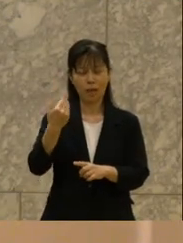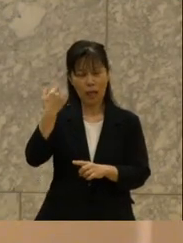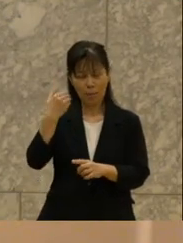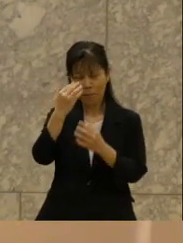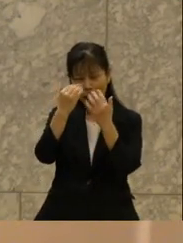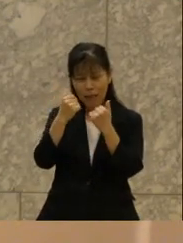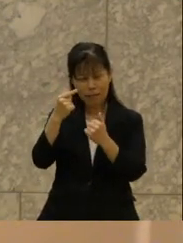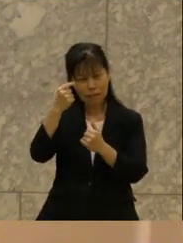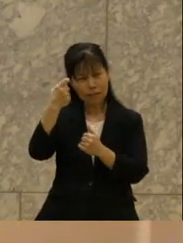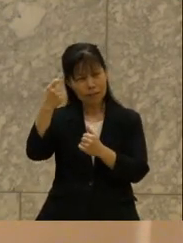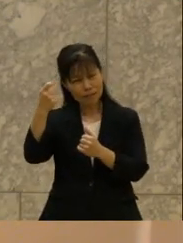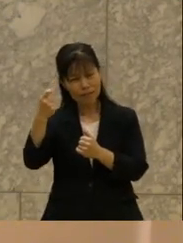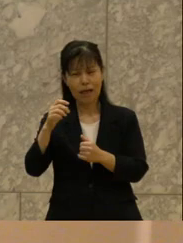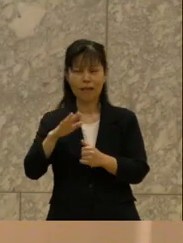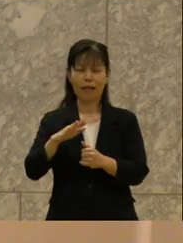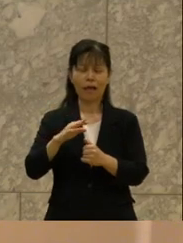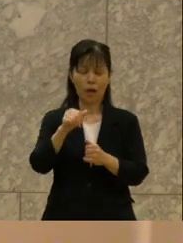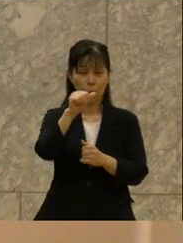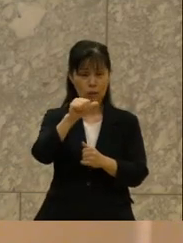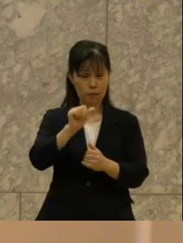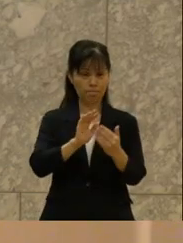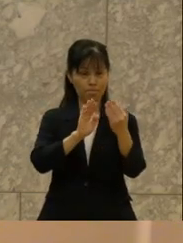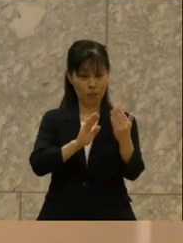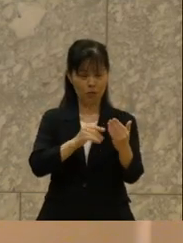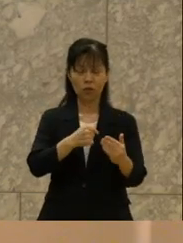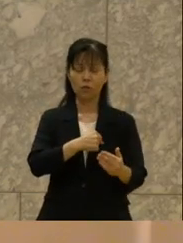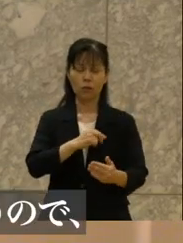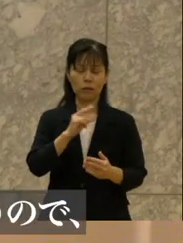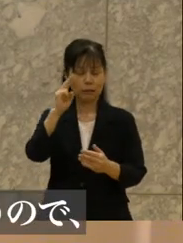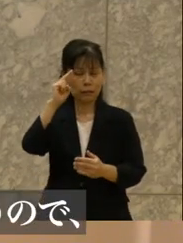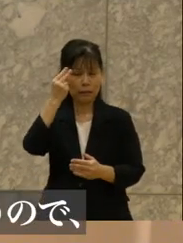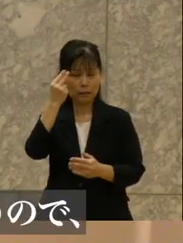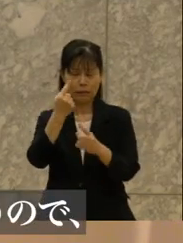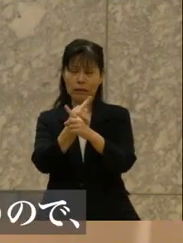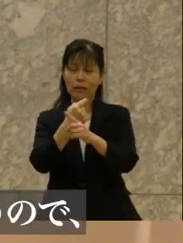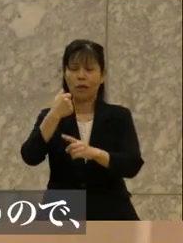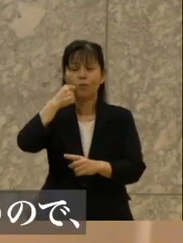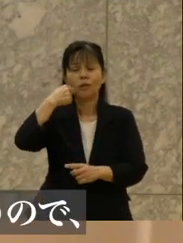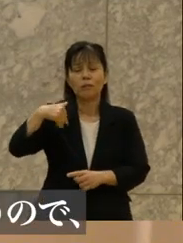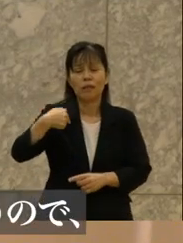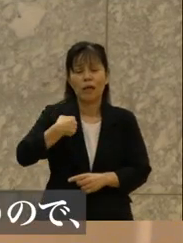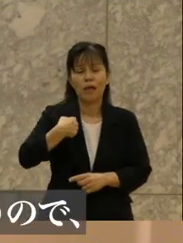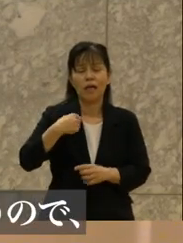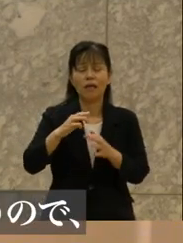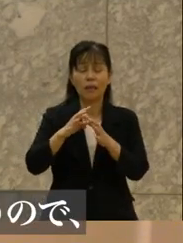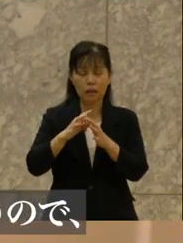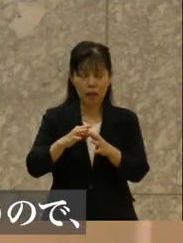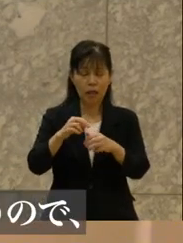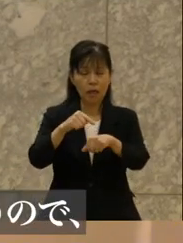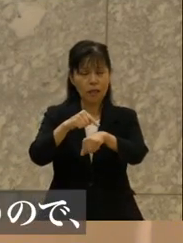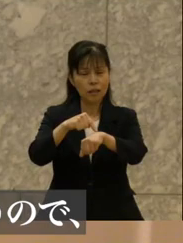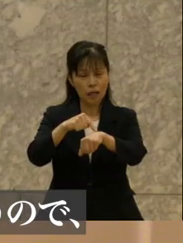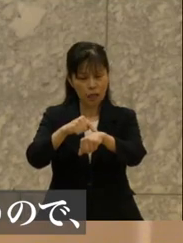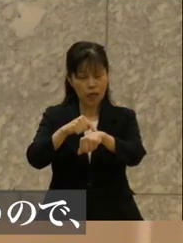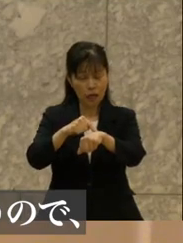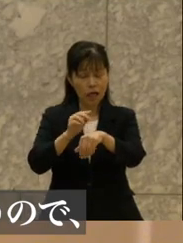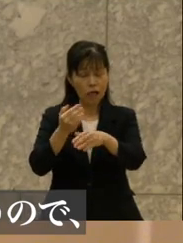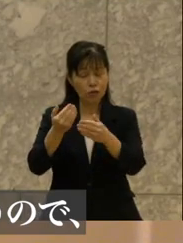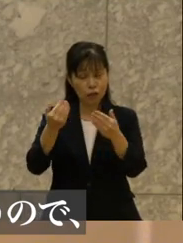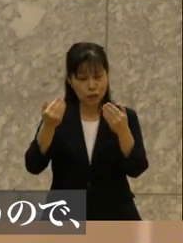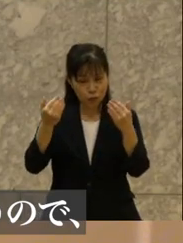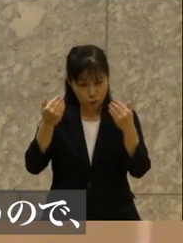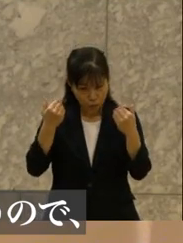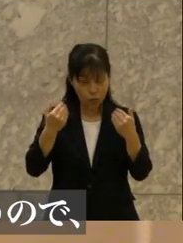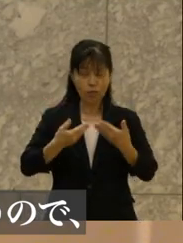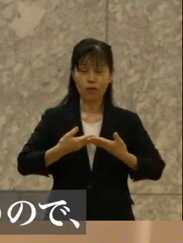5000mに向かう心境じゃ全然なかったので少しでもその時間が解決してくれる部分は精神